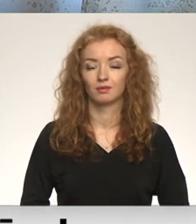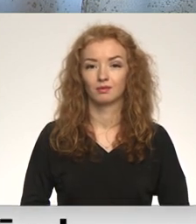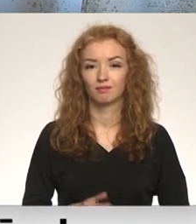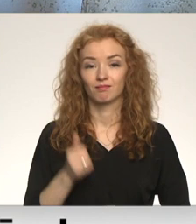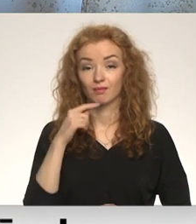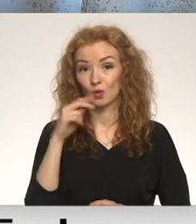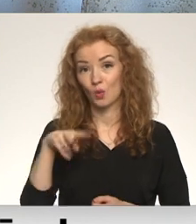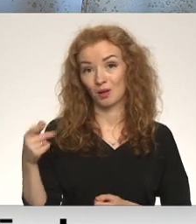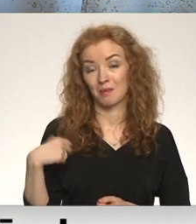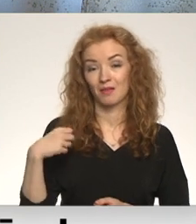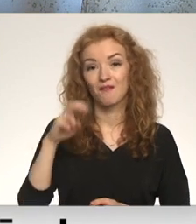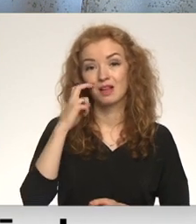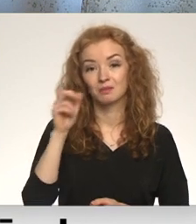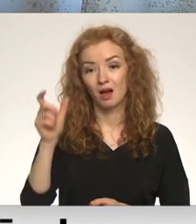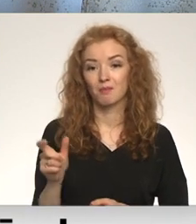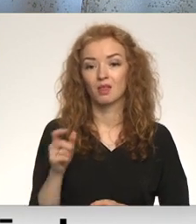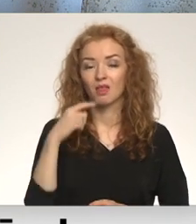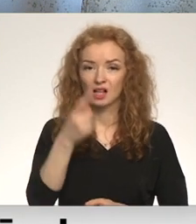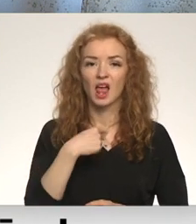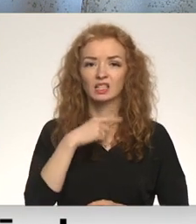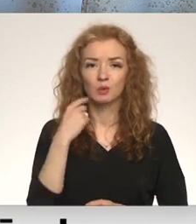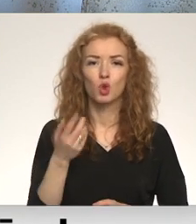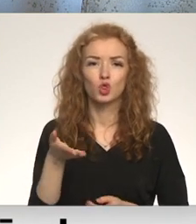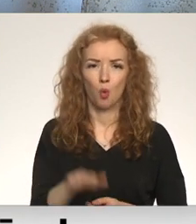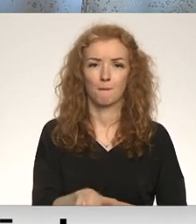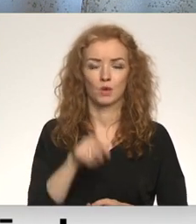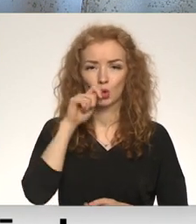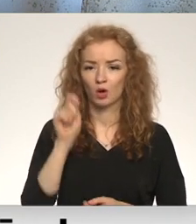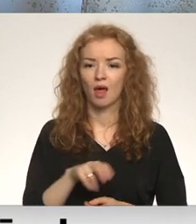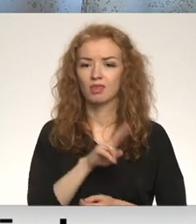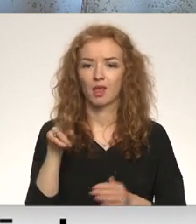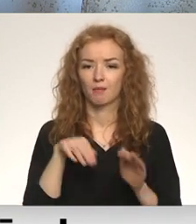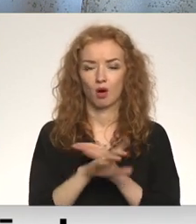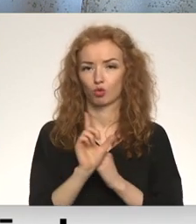Viņas vecā māma saka, ka vēlas mirt Ukrainā. Viņa nebrauks prom.